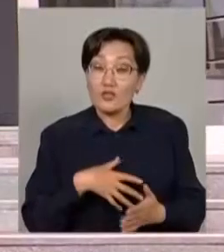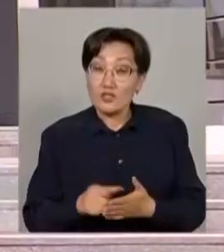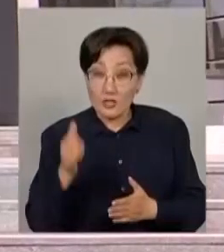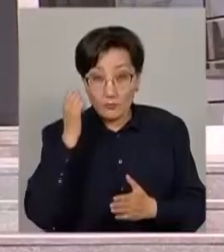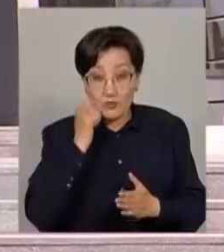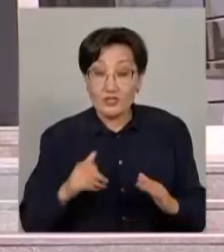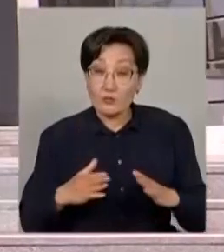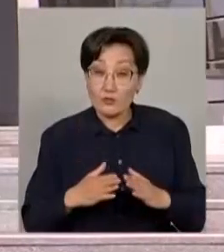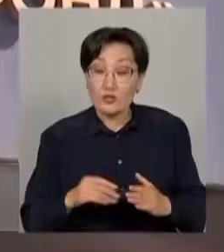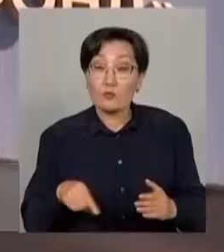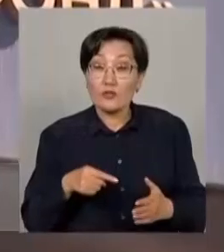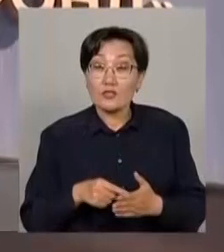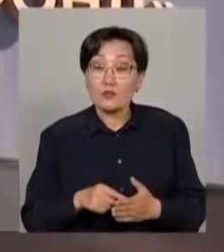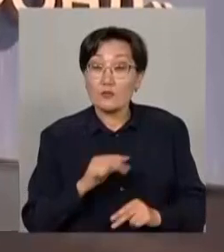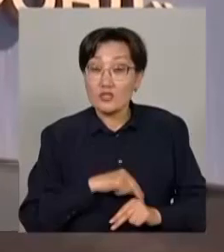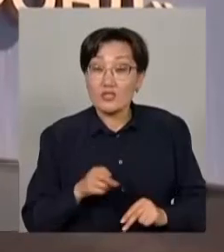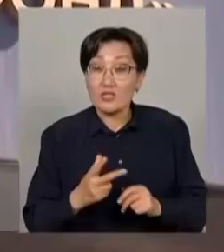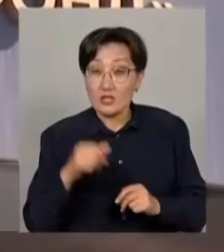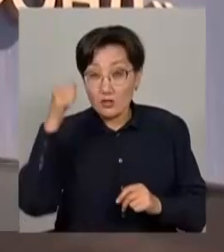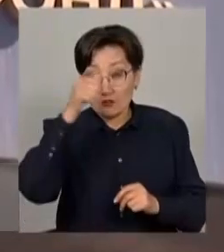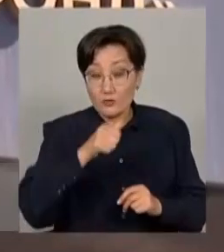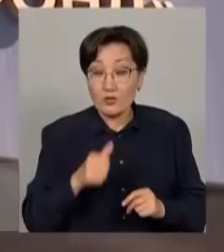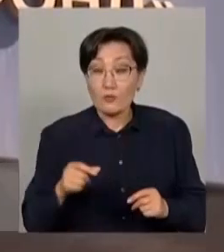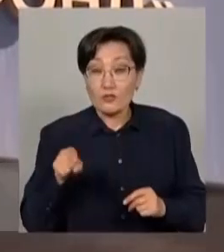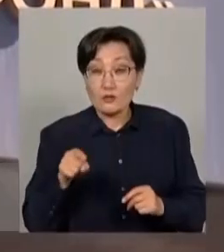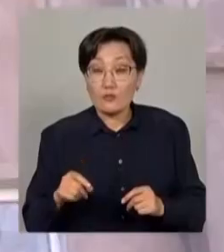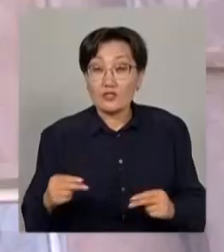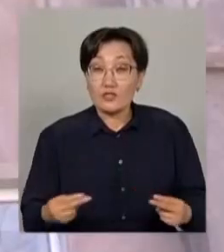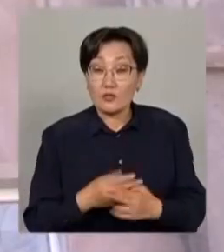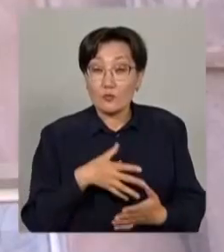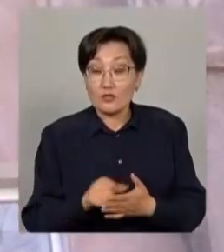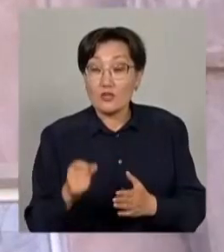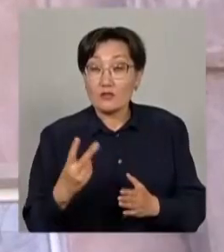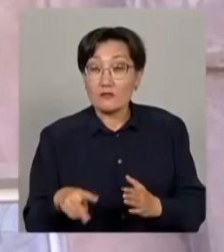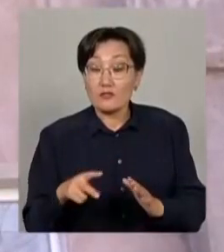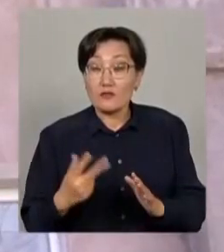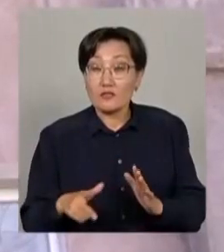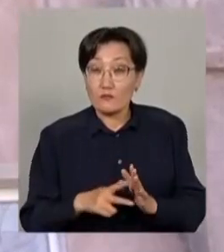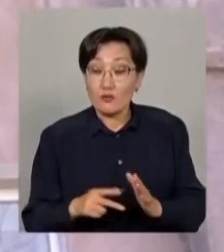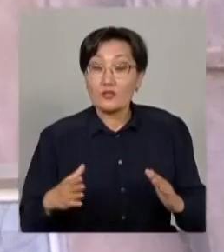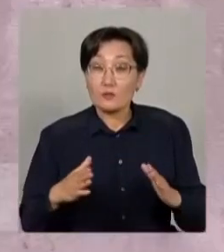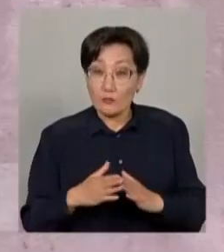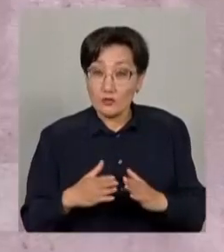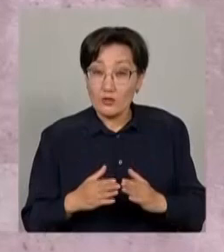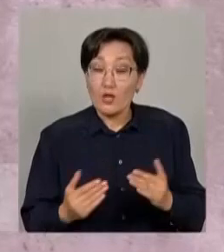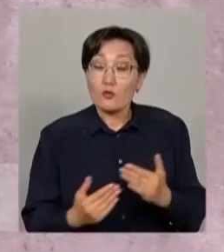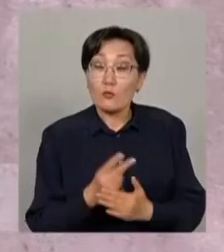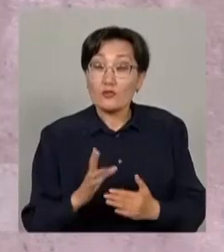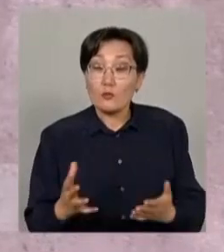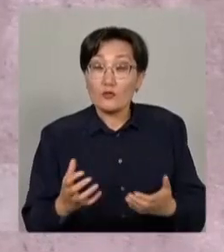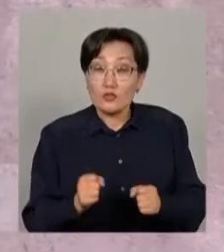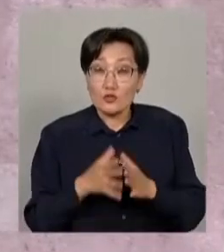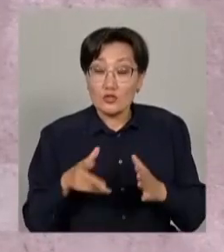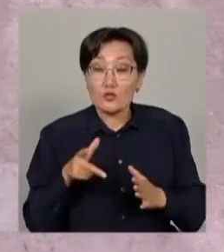ветхого жилья в столице работают с 2013 года. Тогда в Астане снесли 228 аварийных домов. Новые квартиры получили